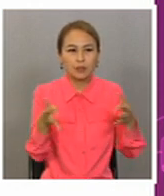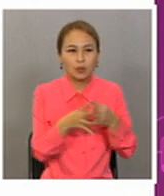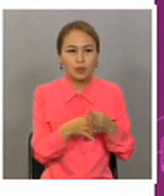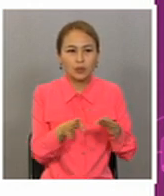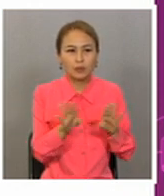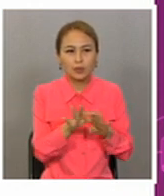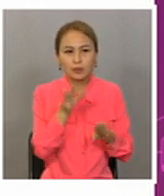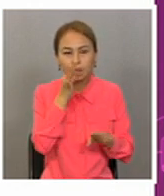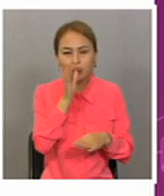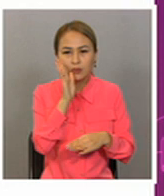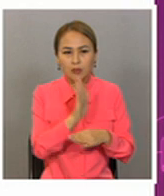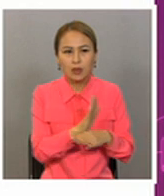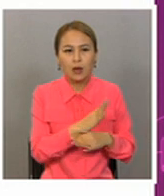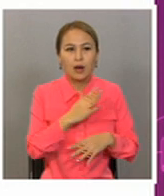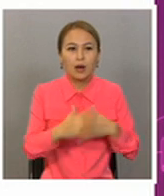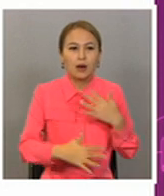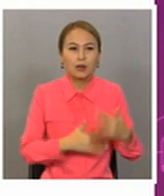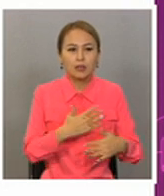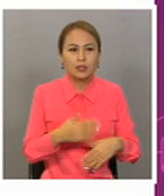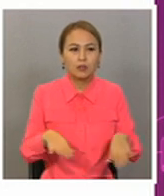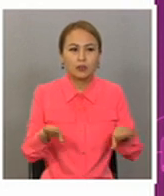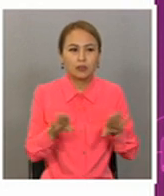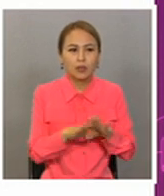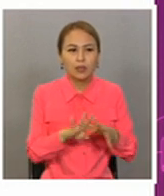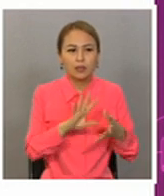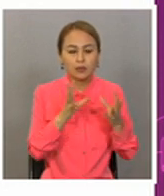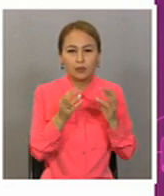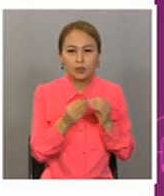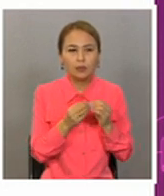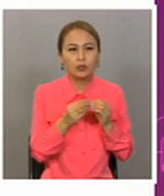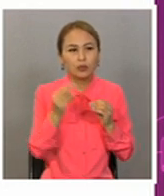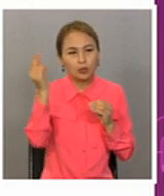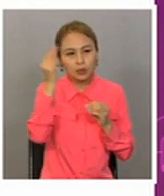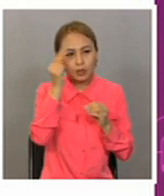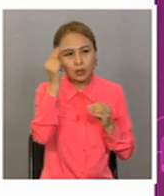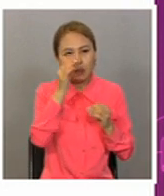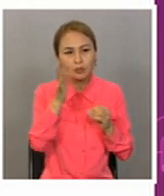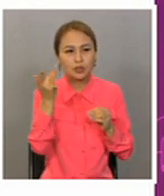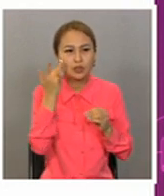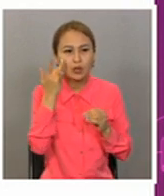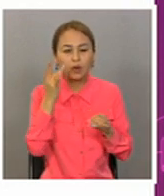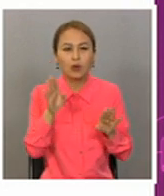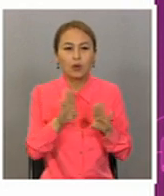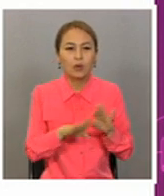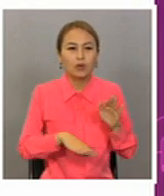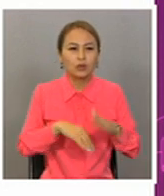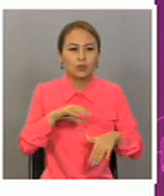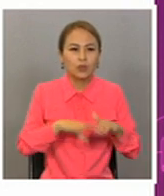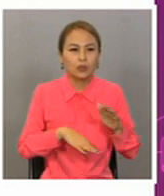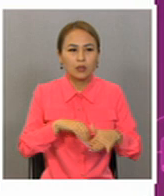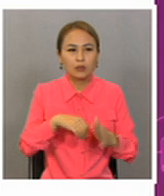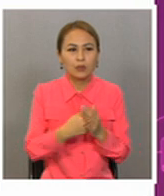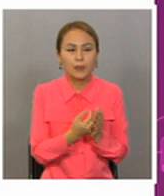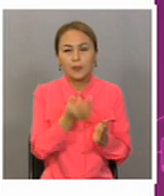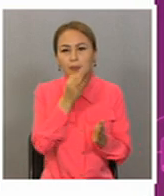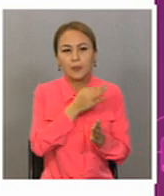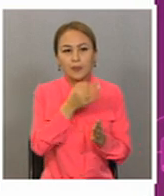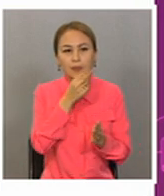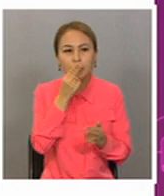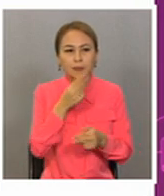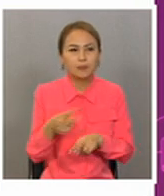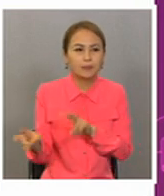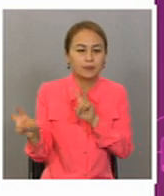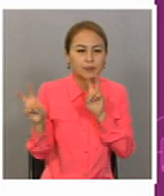қой деп беріпті. Араластырып отырып, кәдімгі үйренген қалыбынша қолын жумастан барып тамаққа